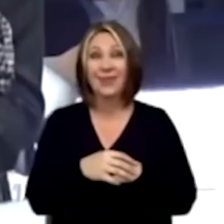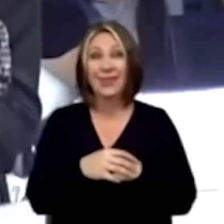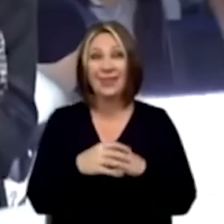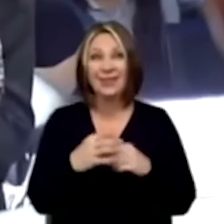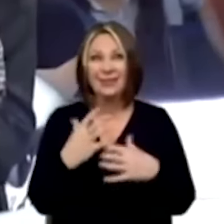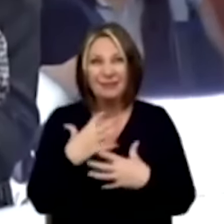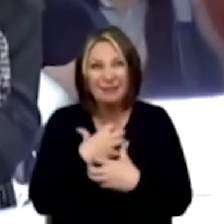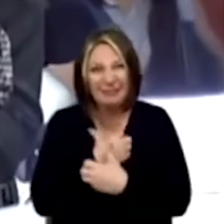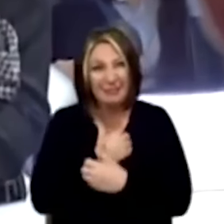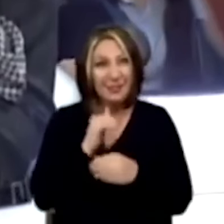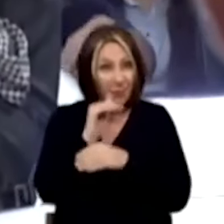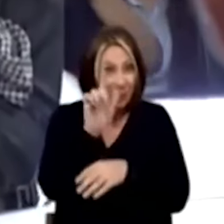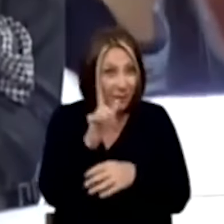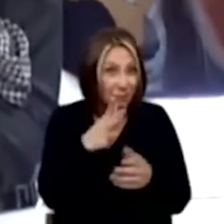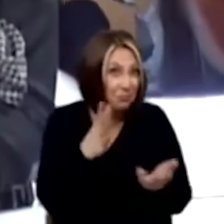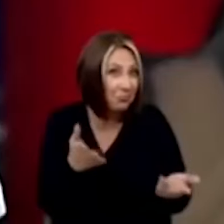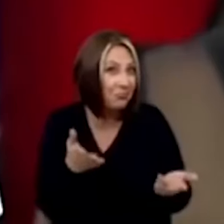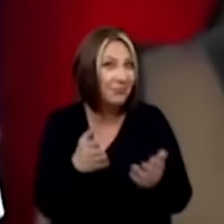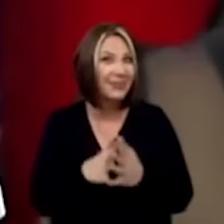Yani karamsar mı yaşamak gerekir bilmiyorum ki.